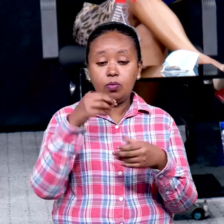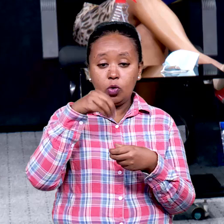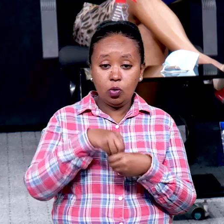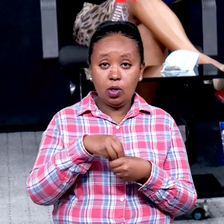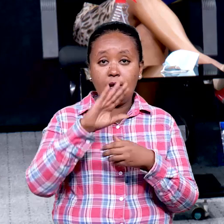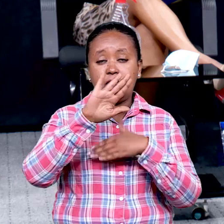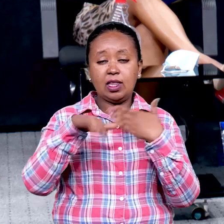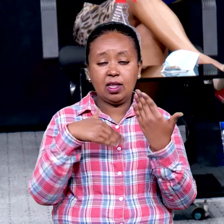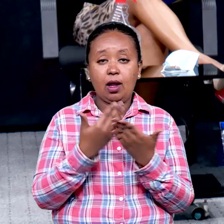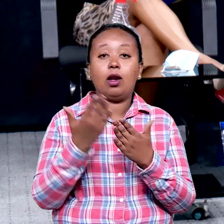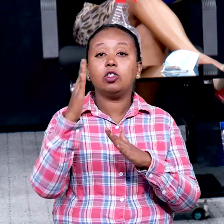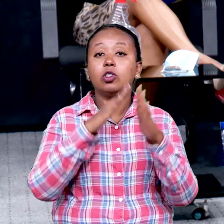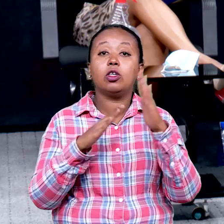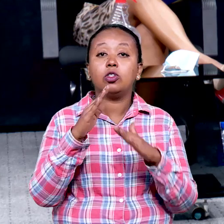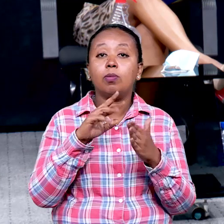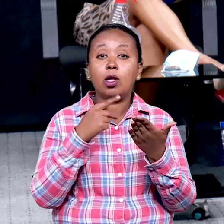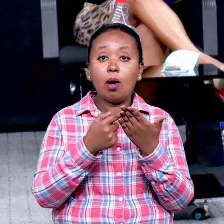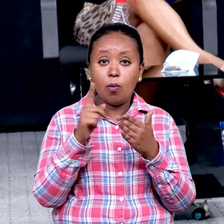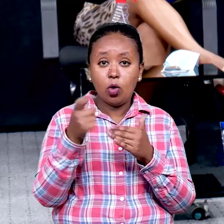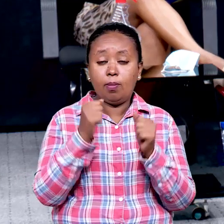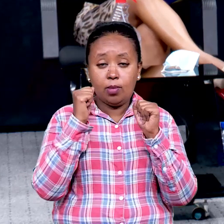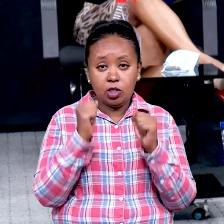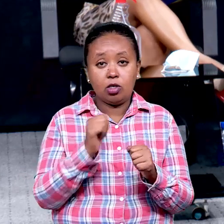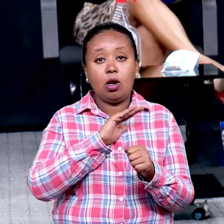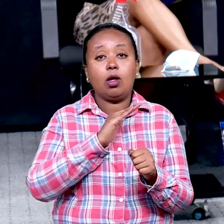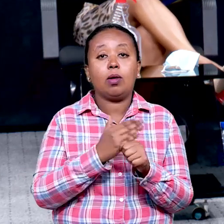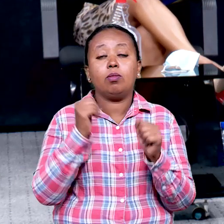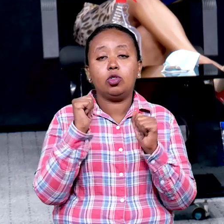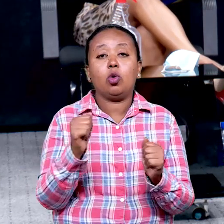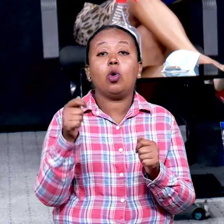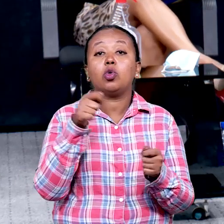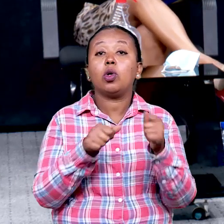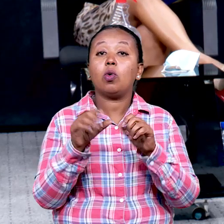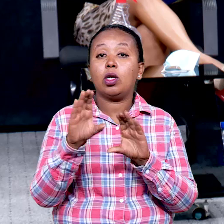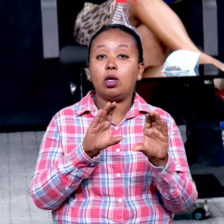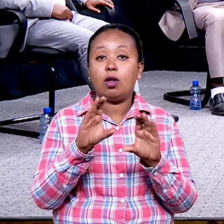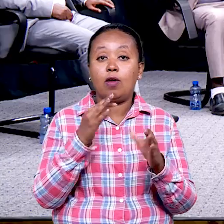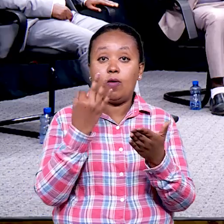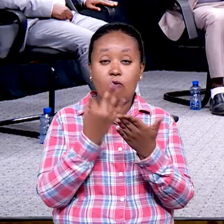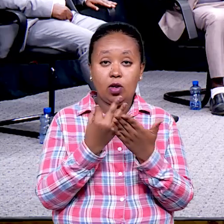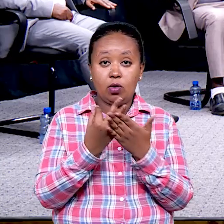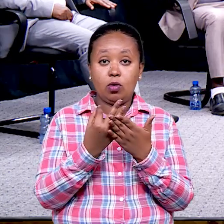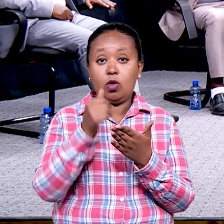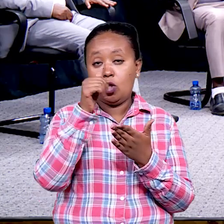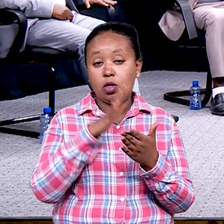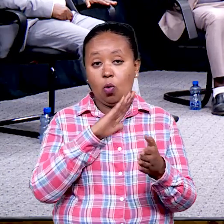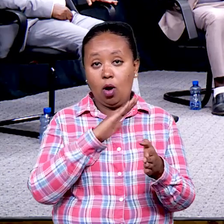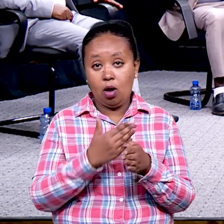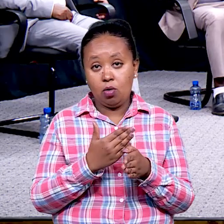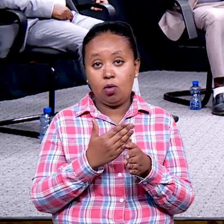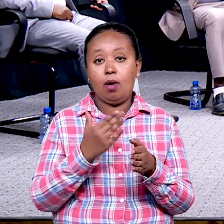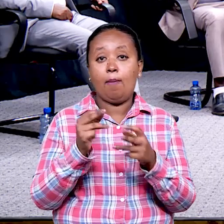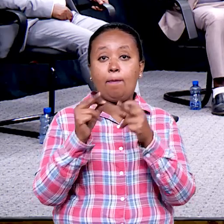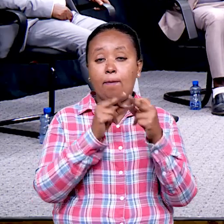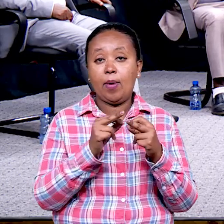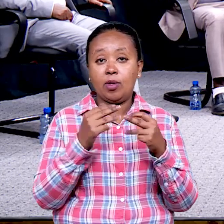የውስጣዊ አጠቃላይ ችግራችን ማለት ነው። ያም ሆኖ በተቻለው አቅም የምንችለውን አስተዋጽኦ አድርገናልና የፋይናንሱ የሰው ኃይሉ